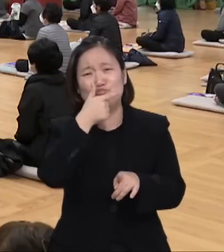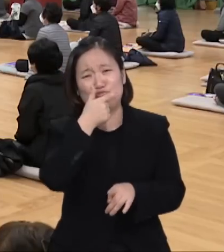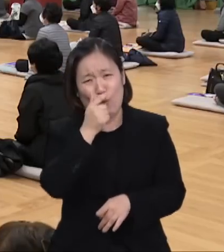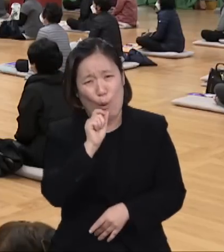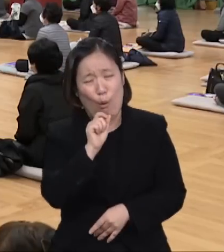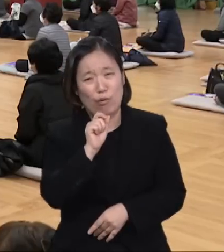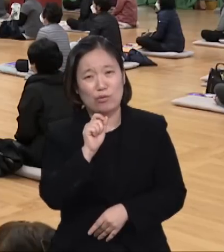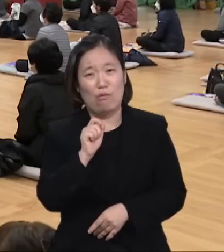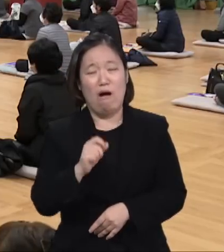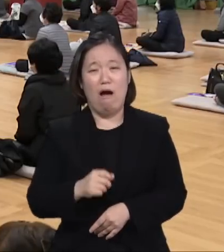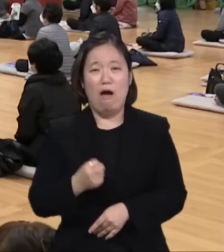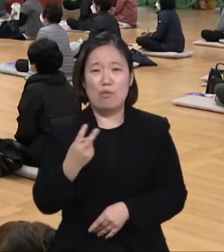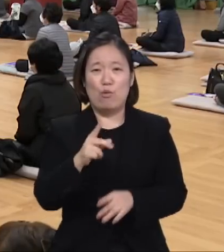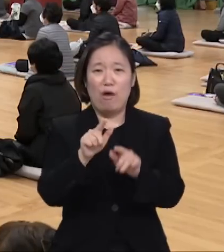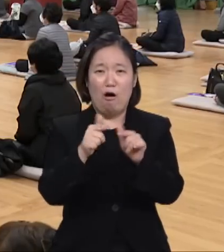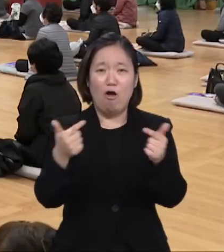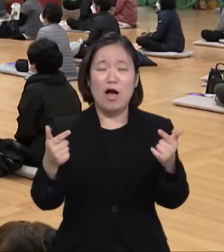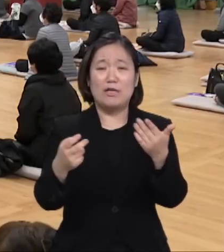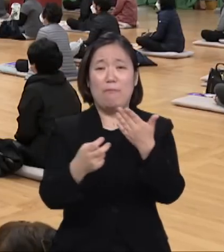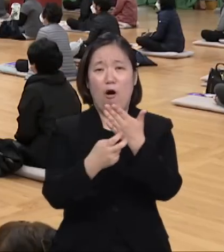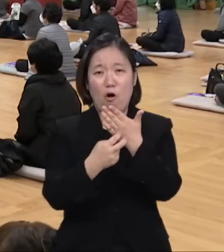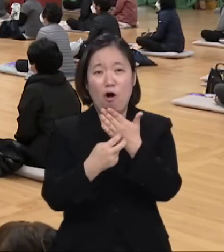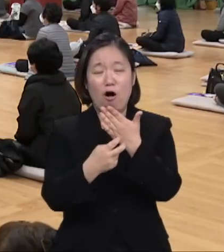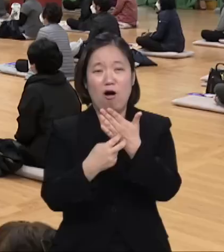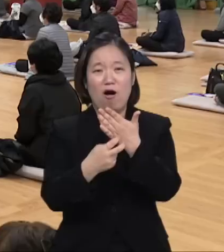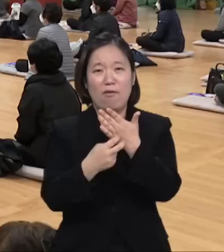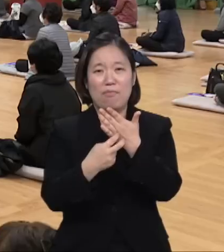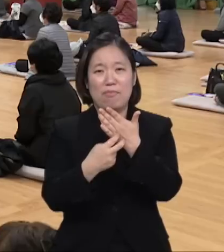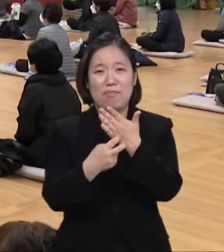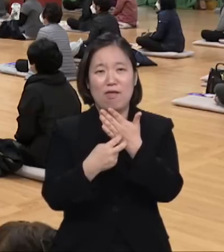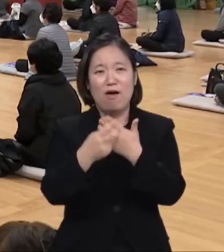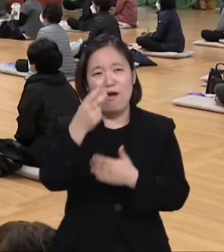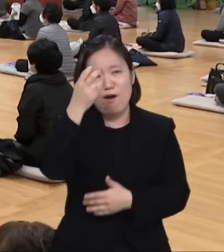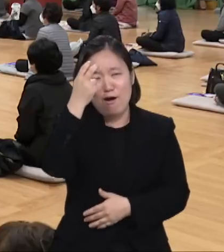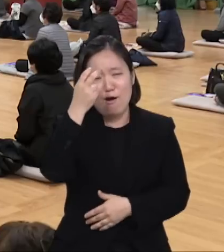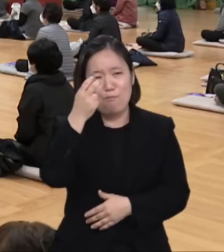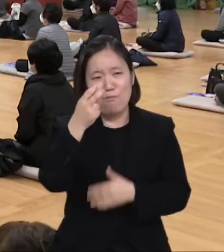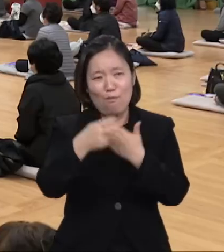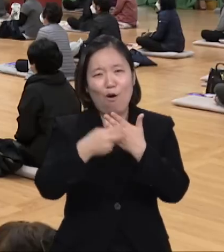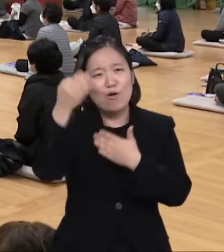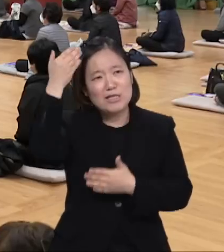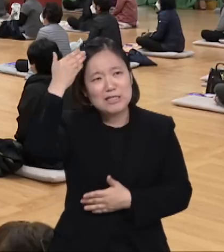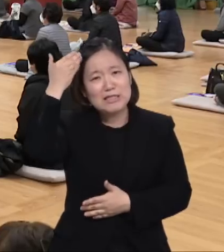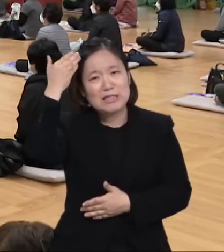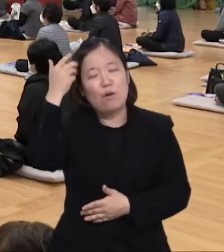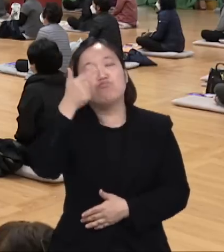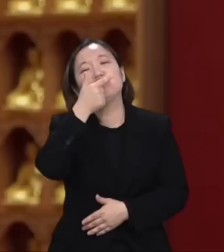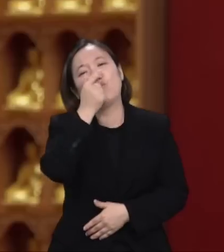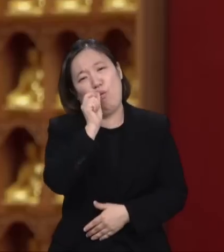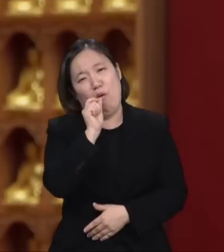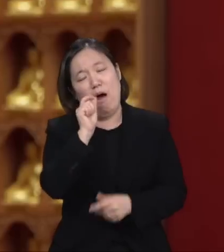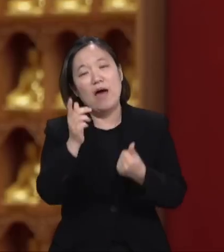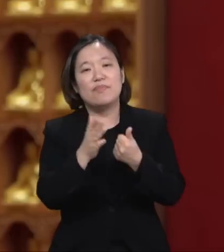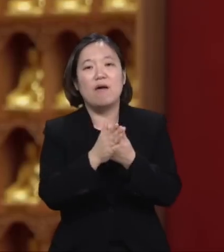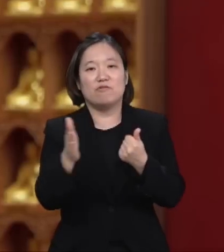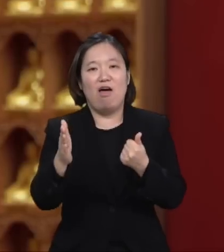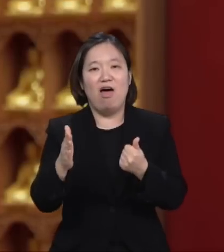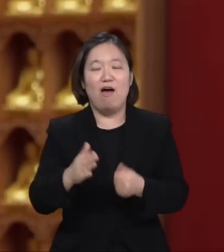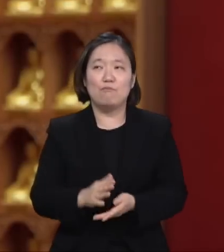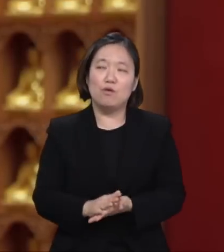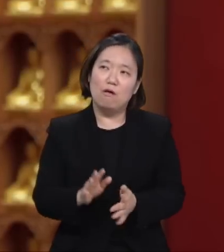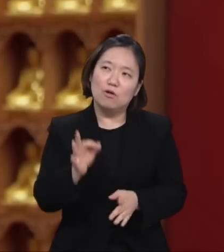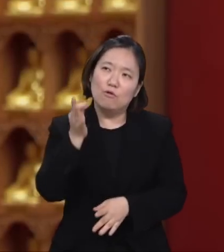또 이제 의료적인 어떤 안목이 좀 부족할 때였잖아요 그게 10개월쯤